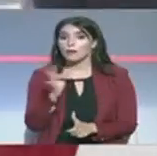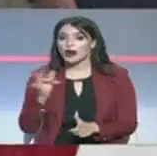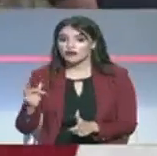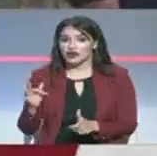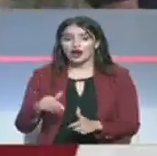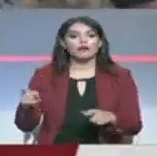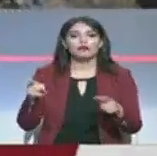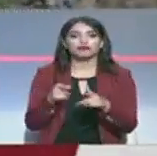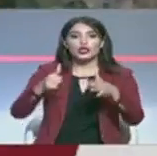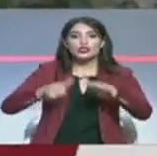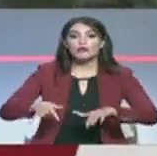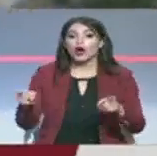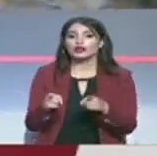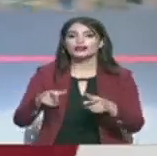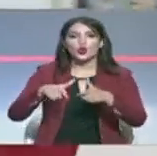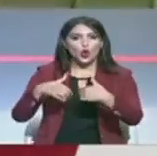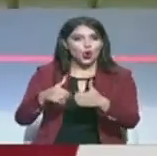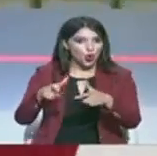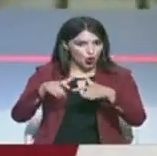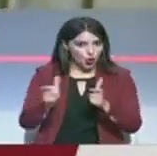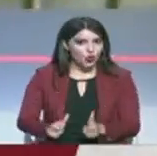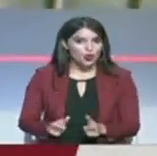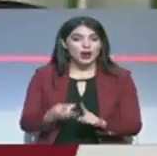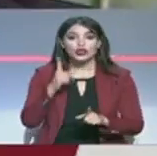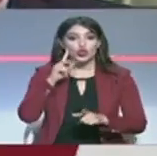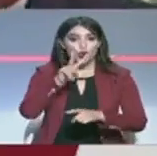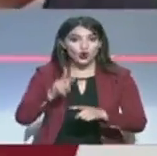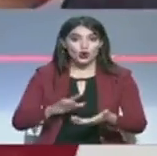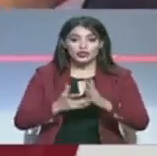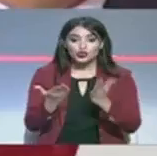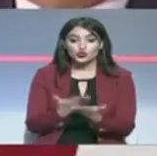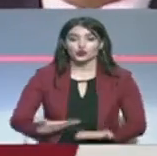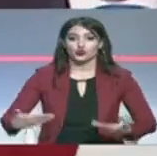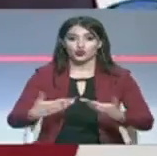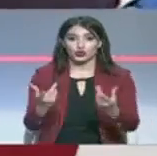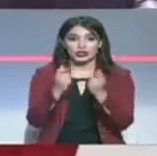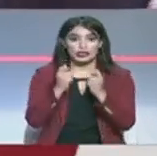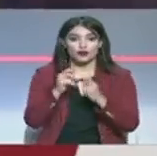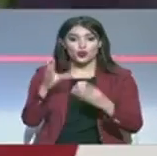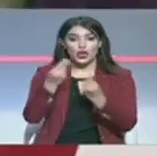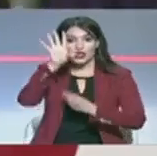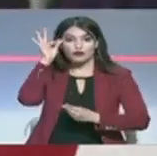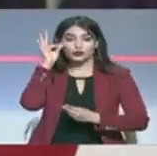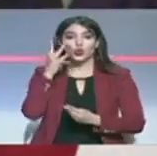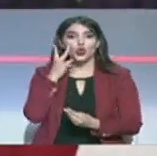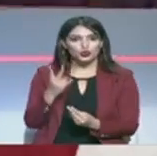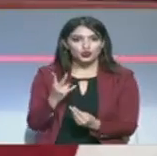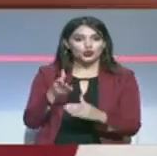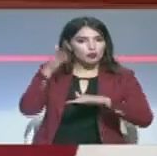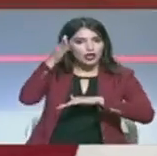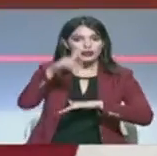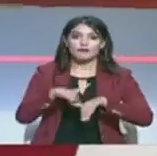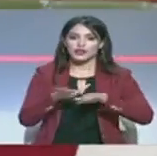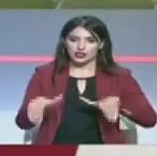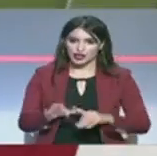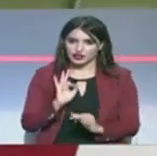في تاريخ الدولة التونسية، فإن قراءات عديد المتابعين للمشهد السياسي في تونس كانت تكهنت بمثل هذه